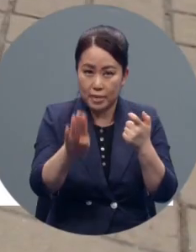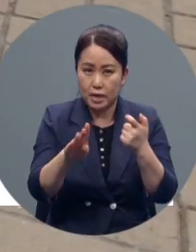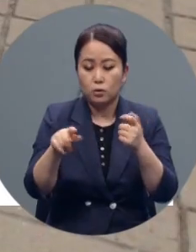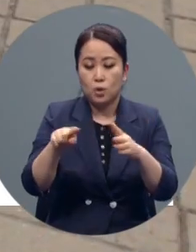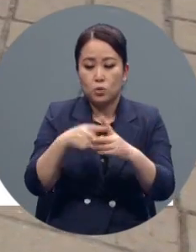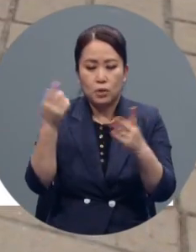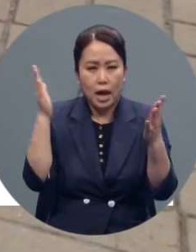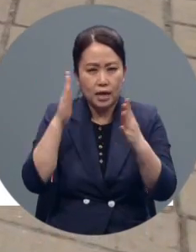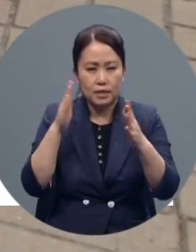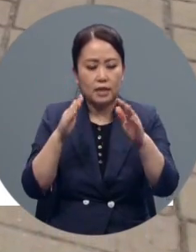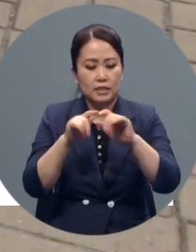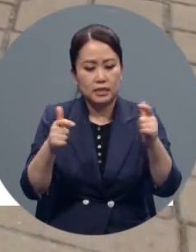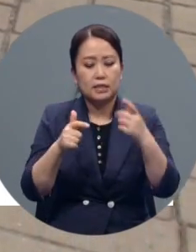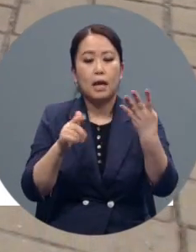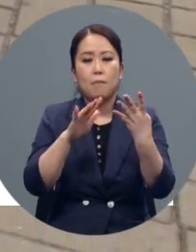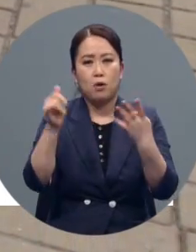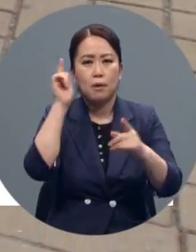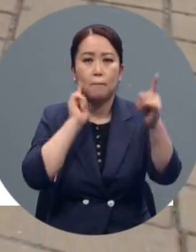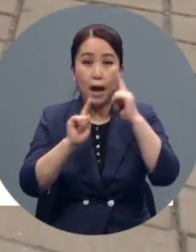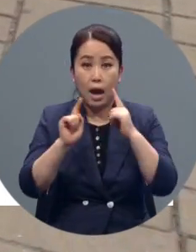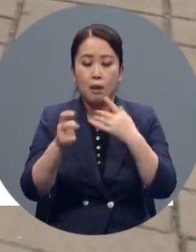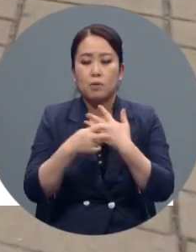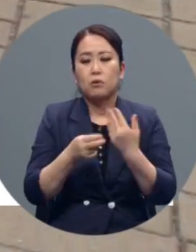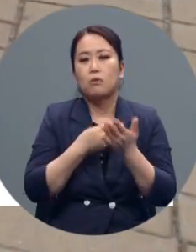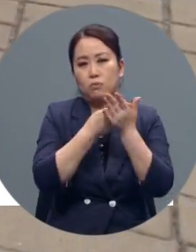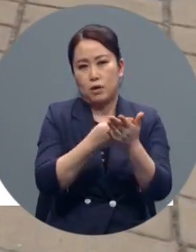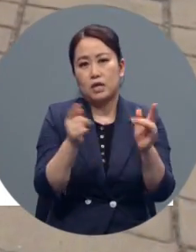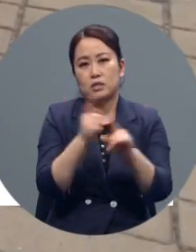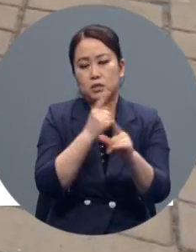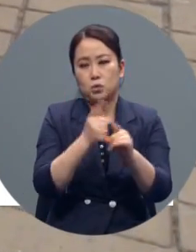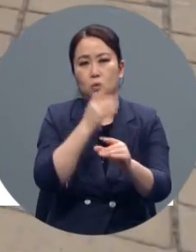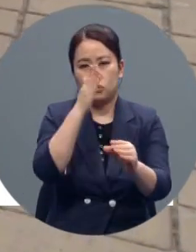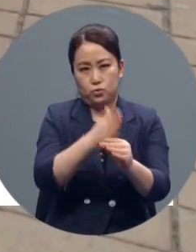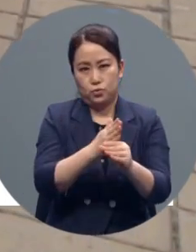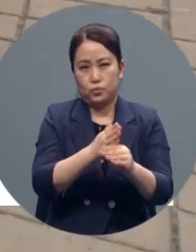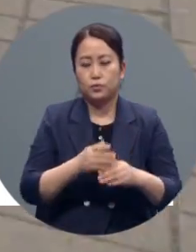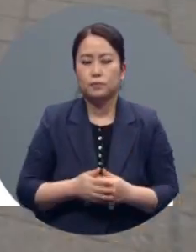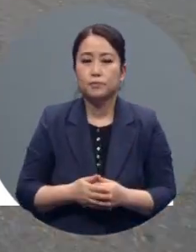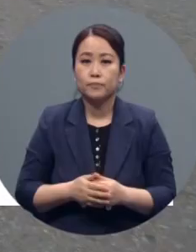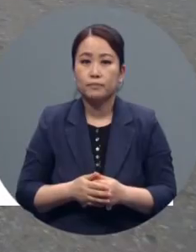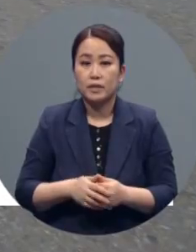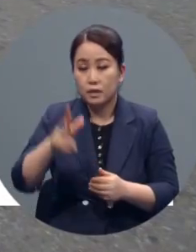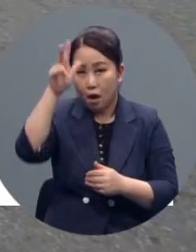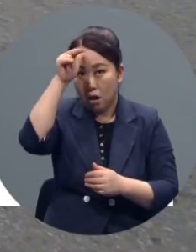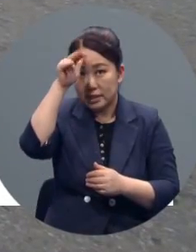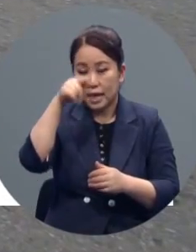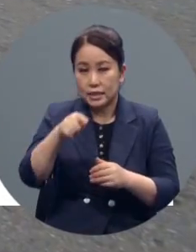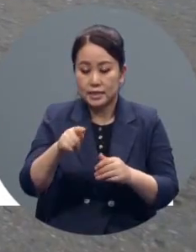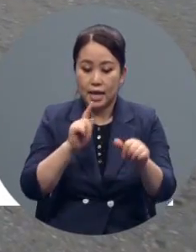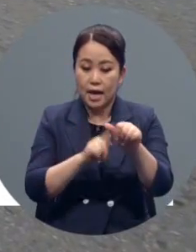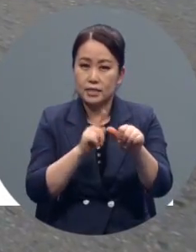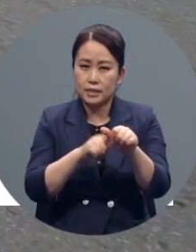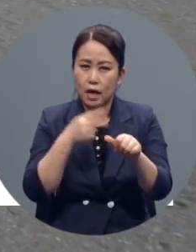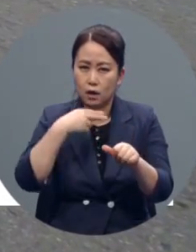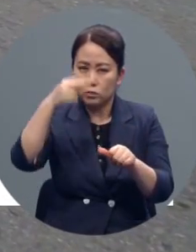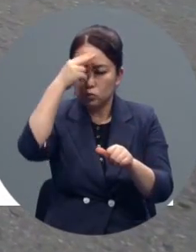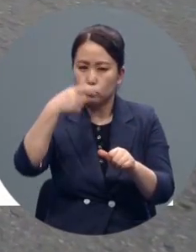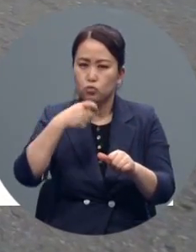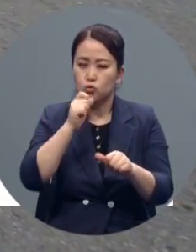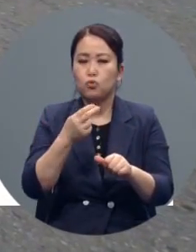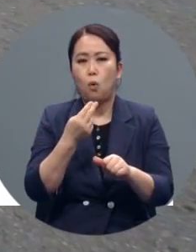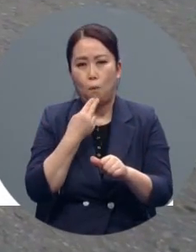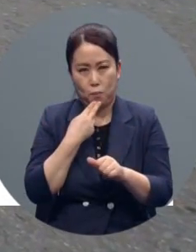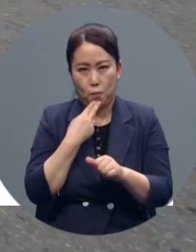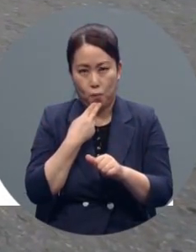초등학생 등 4명이 부상을 입고 병원으로 옮겨져 치료를 받고 있습니다 경찰은 a 씨가 음주 상태는